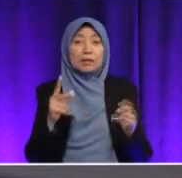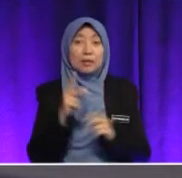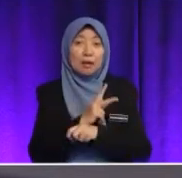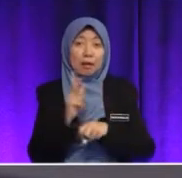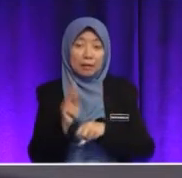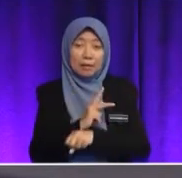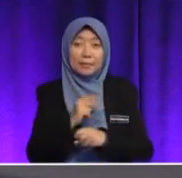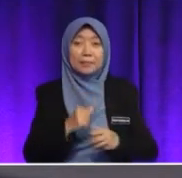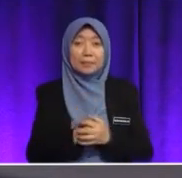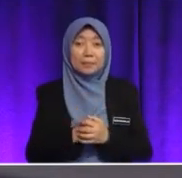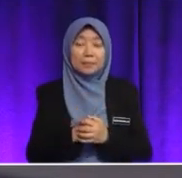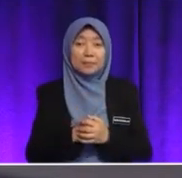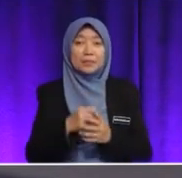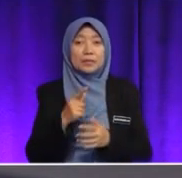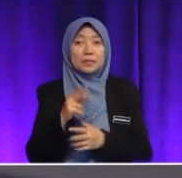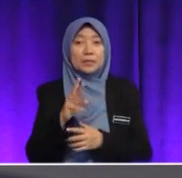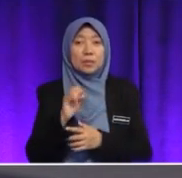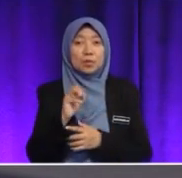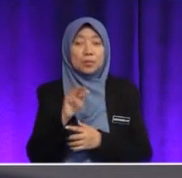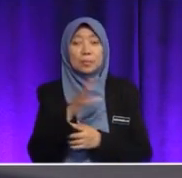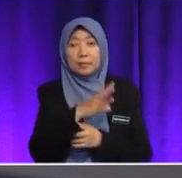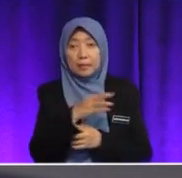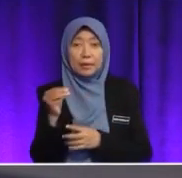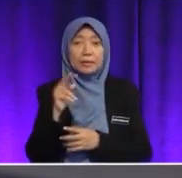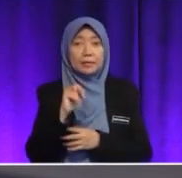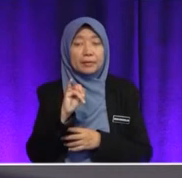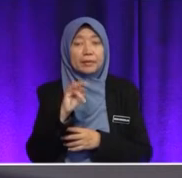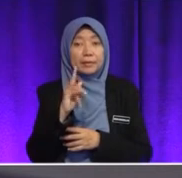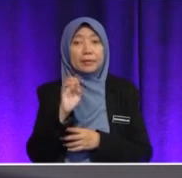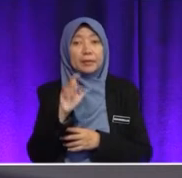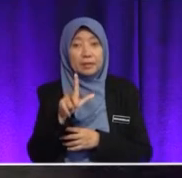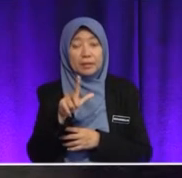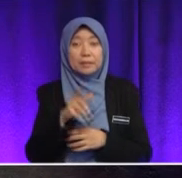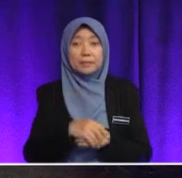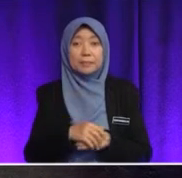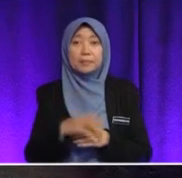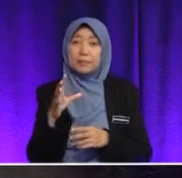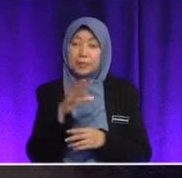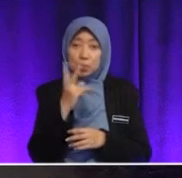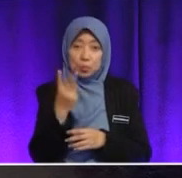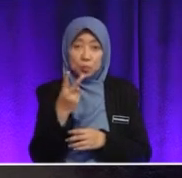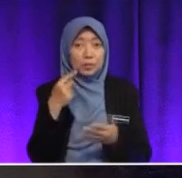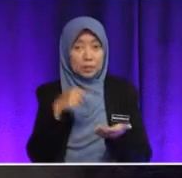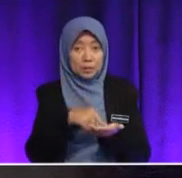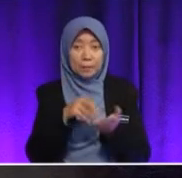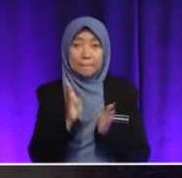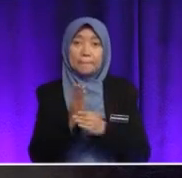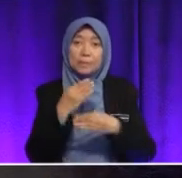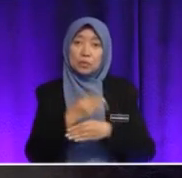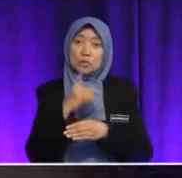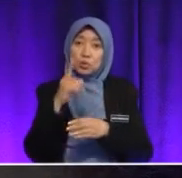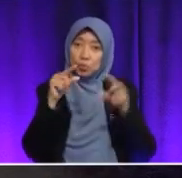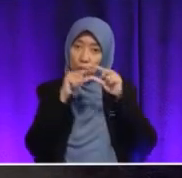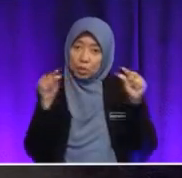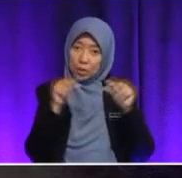karbon Joe kromium dan nikel Oh oke dan kromium dan nikel ni membentuk satu